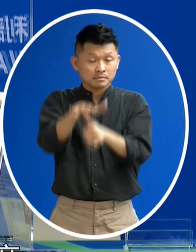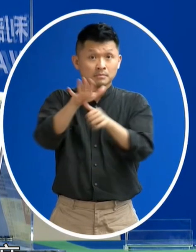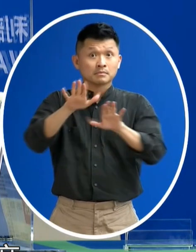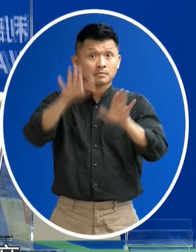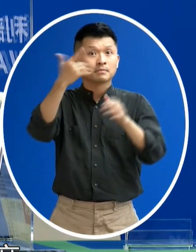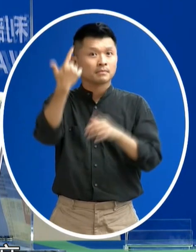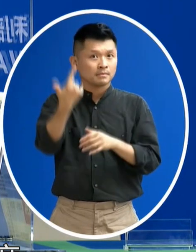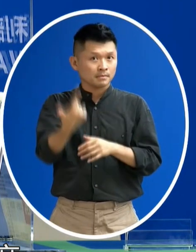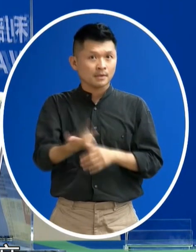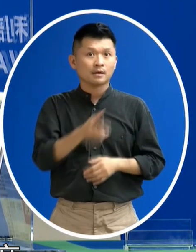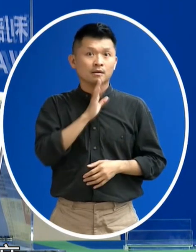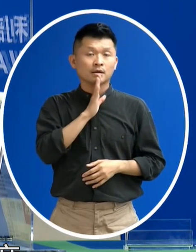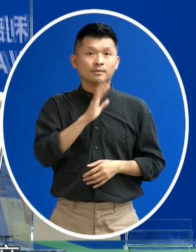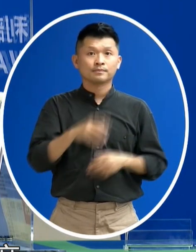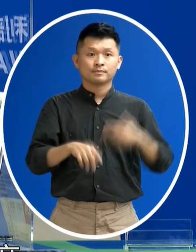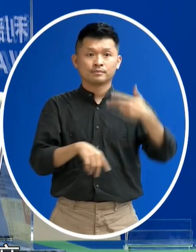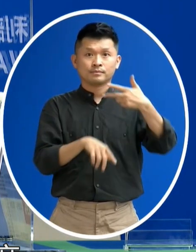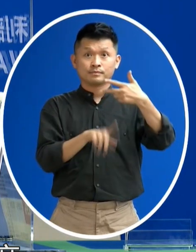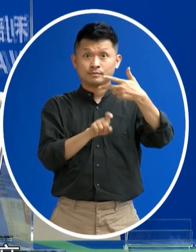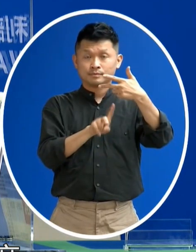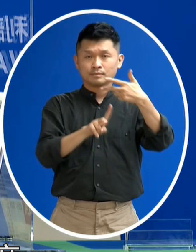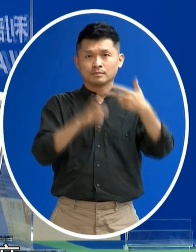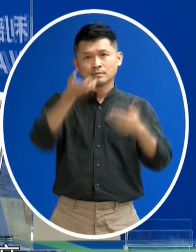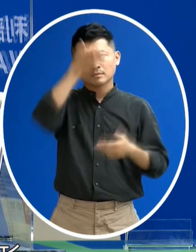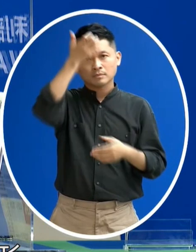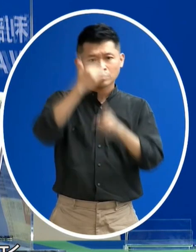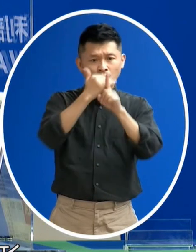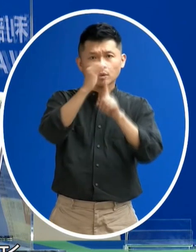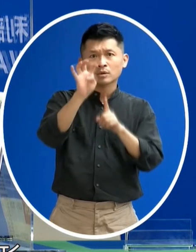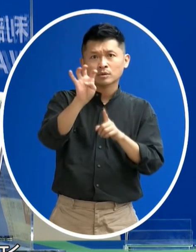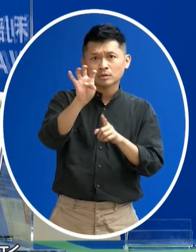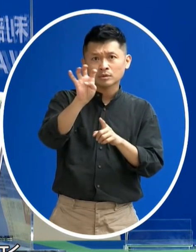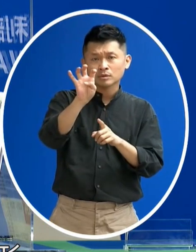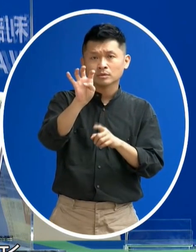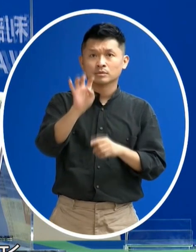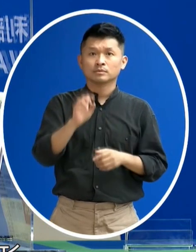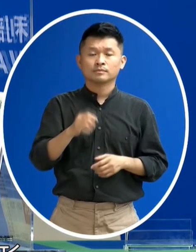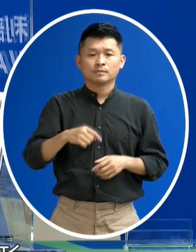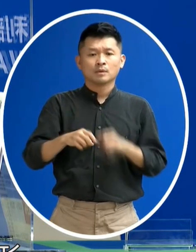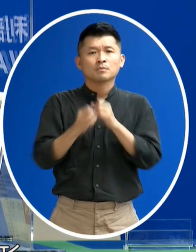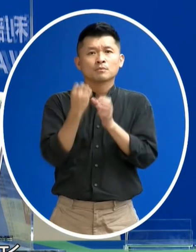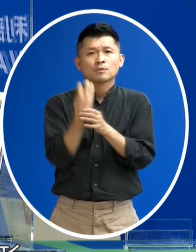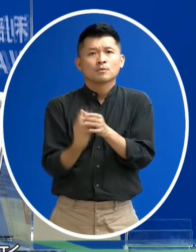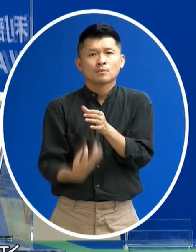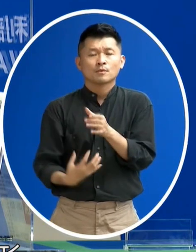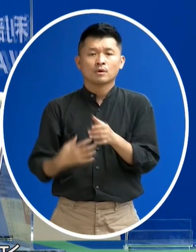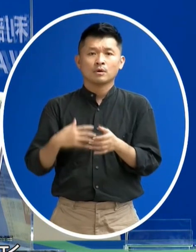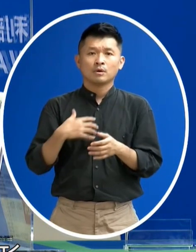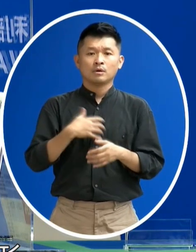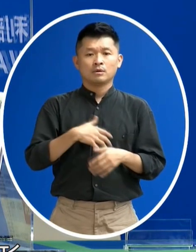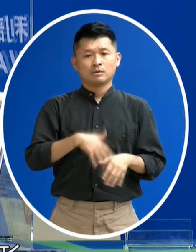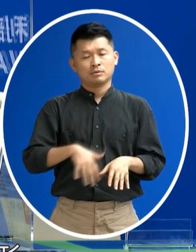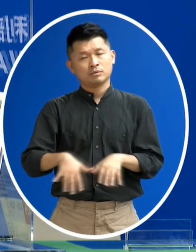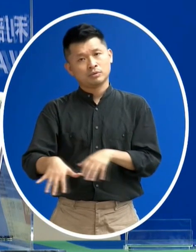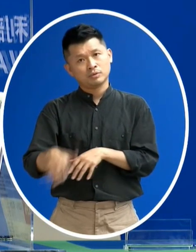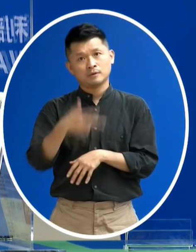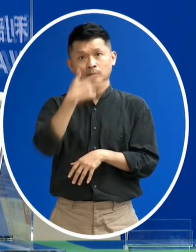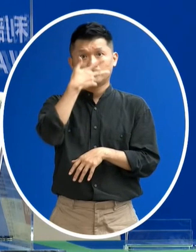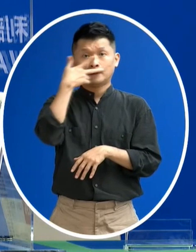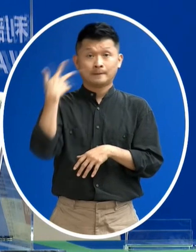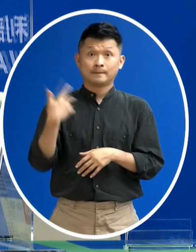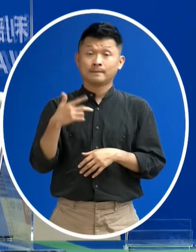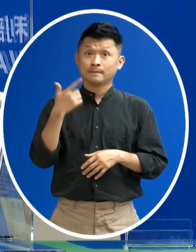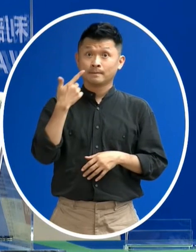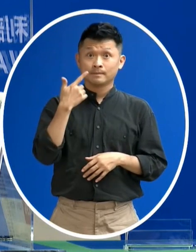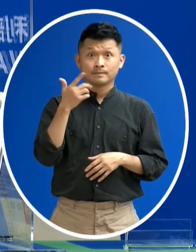哦，7月12号的时候开始有发烧40度哈，到这个腹泻，还有活力食欲下降的情形哈，家人